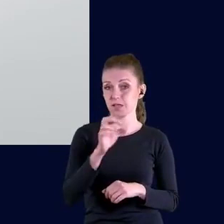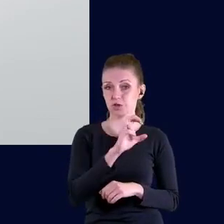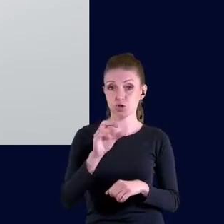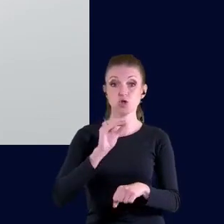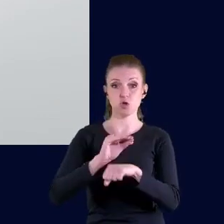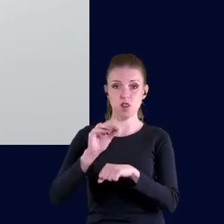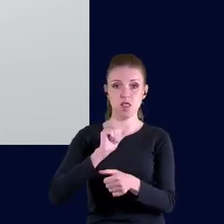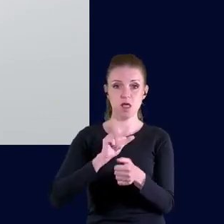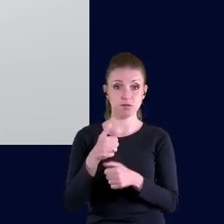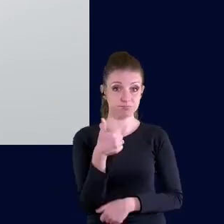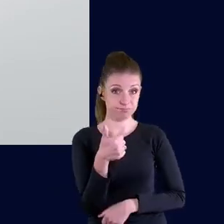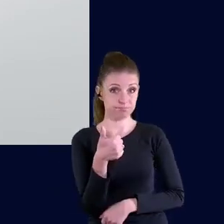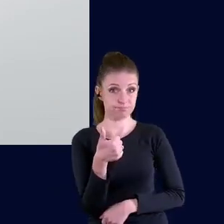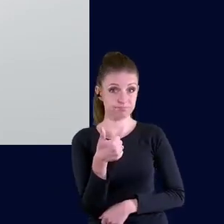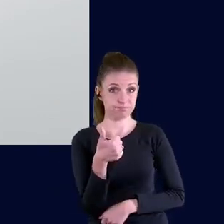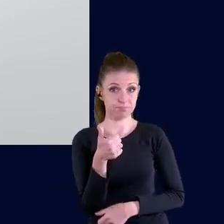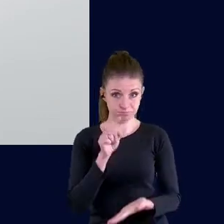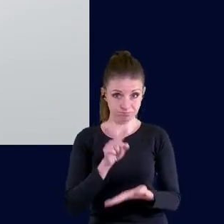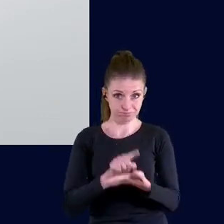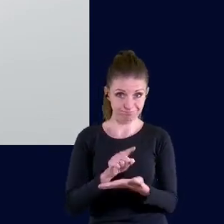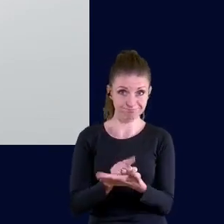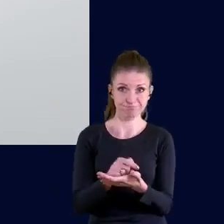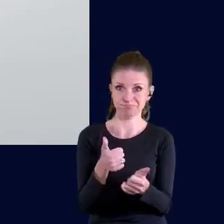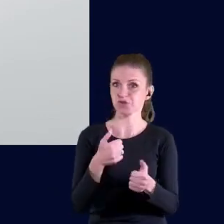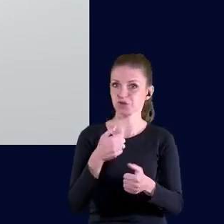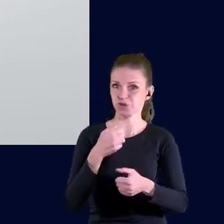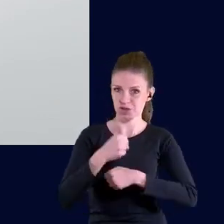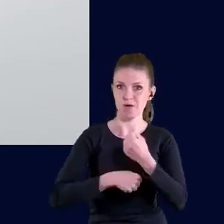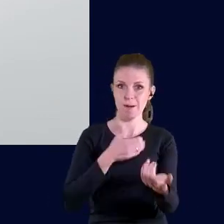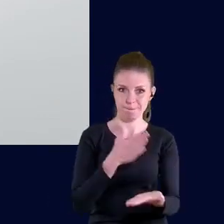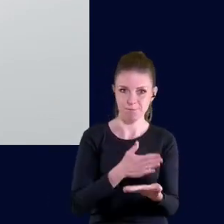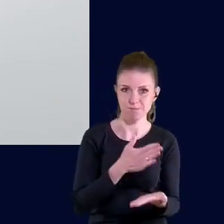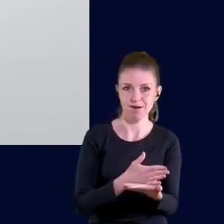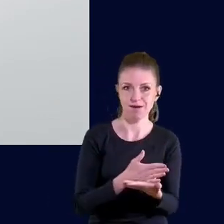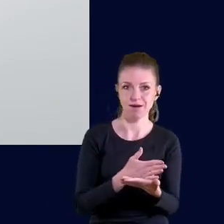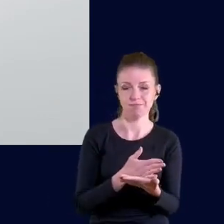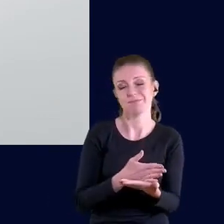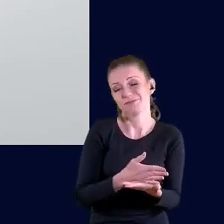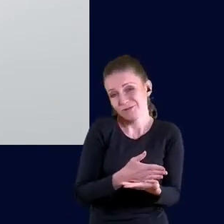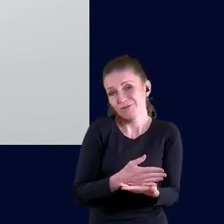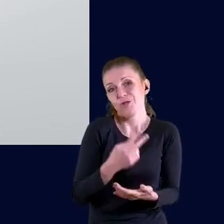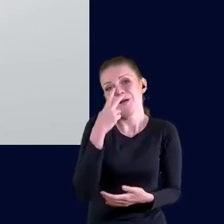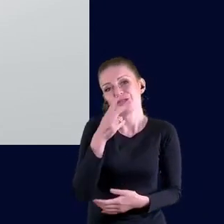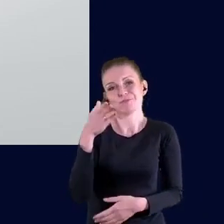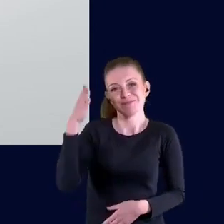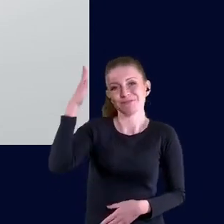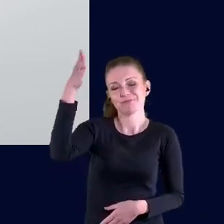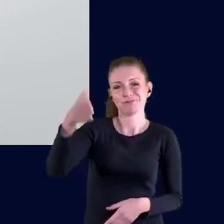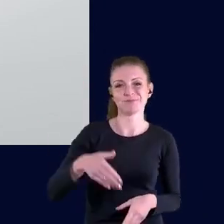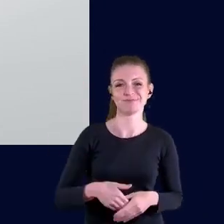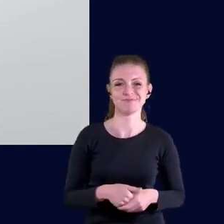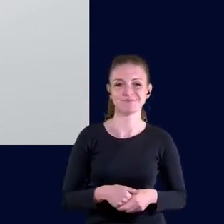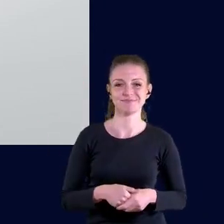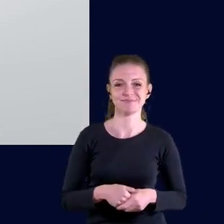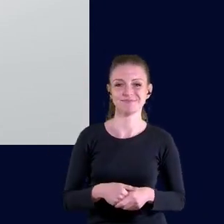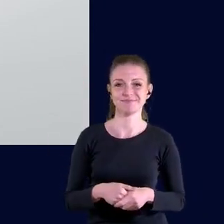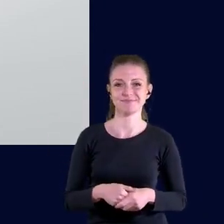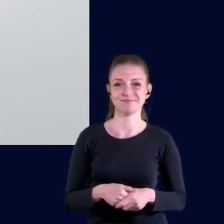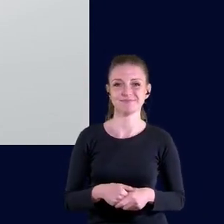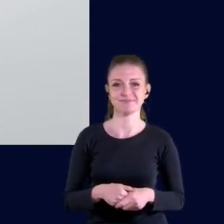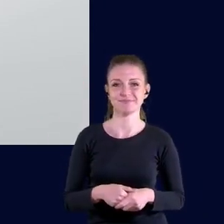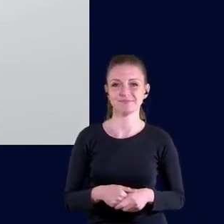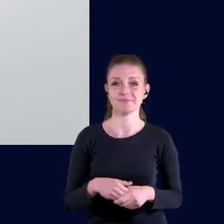tego dowiemy się przyszłość i licząc właśnie na to że pracownicy